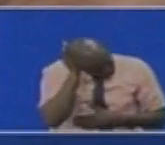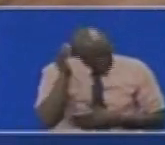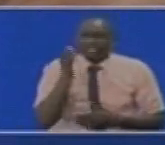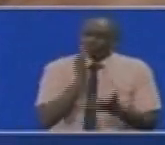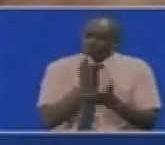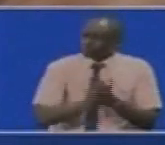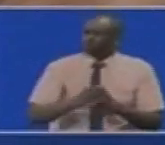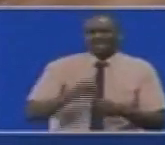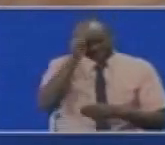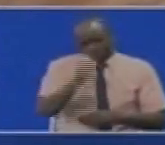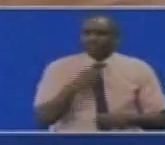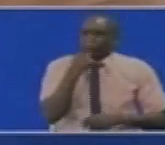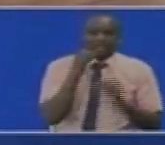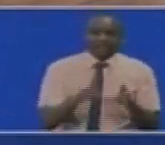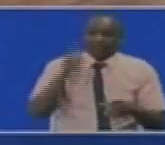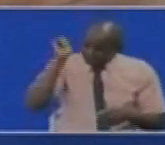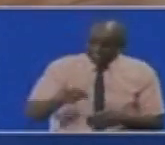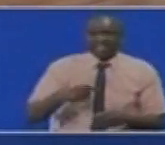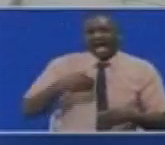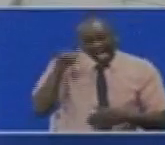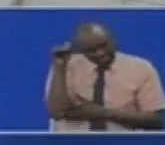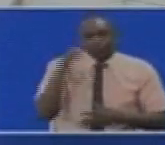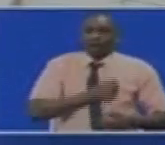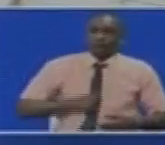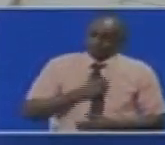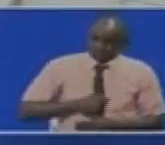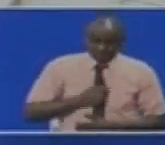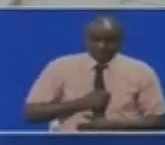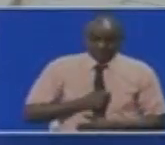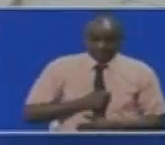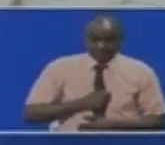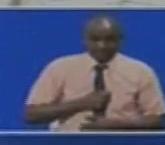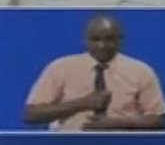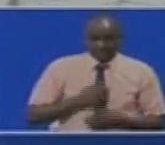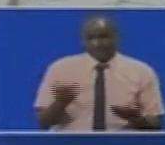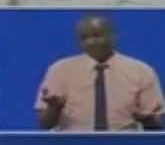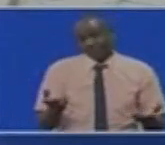Moi, na sasa anabudi kumwomba radhi baba Moi. Labda Duale alikuwa bado zaliwa,